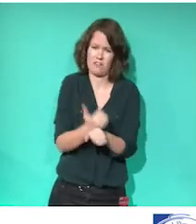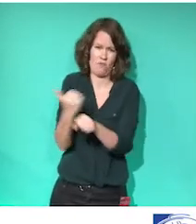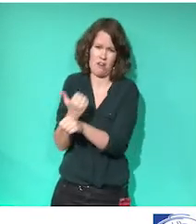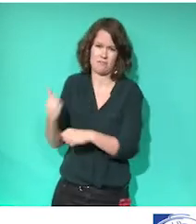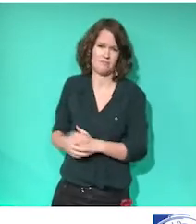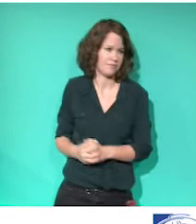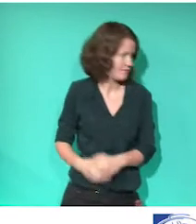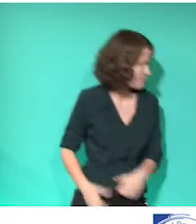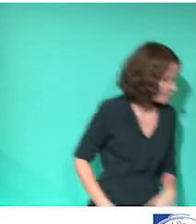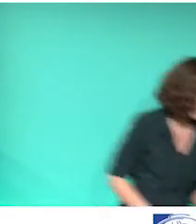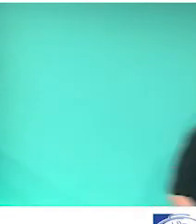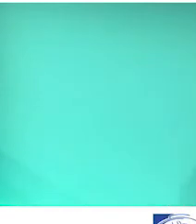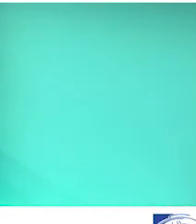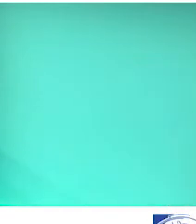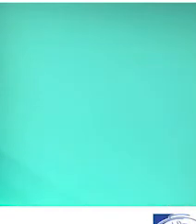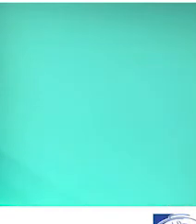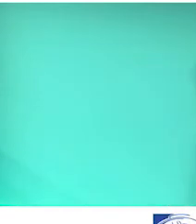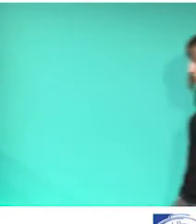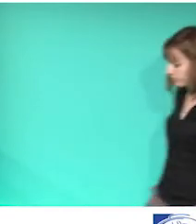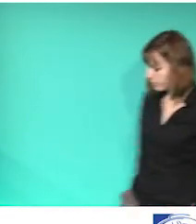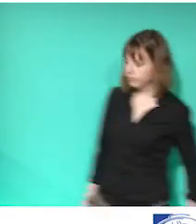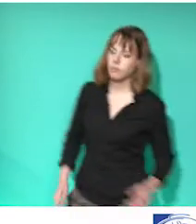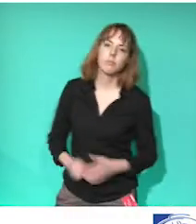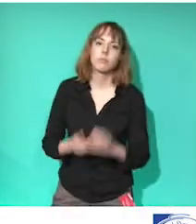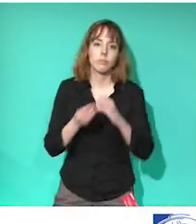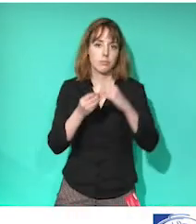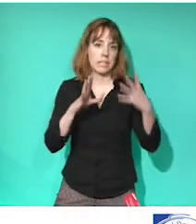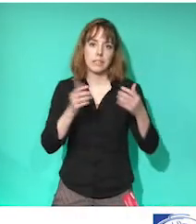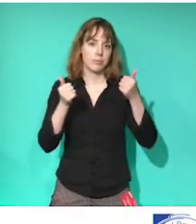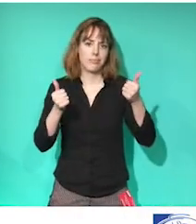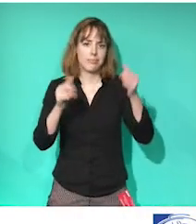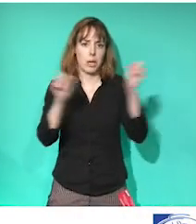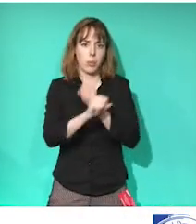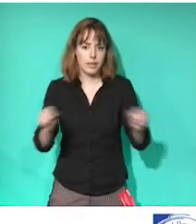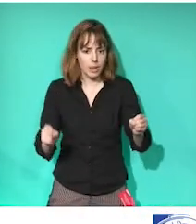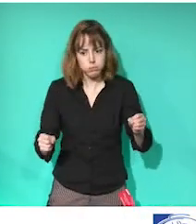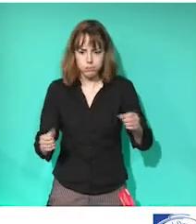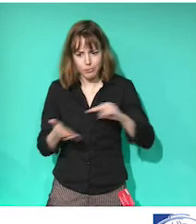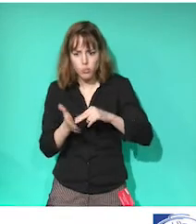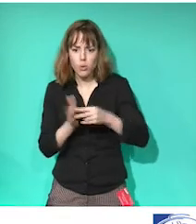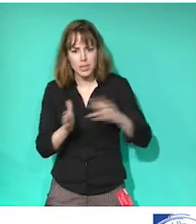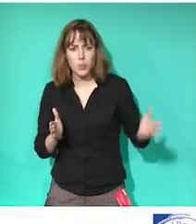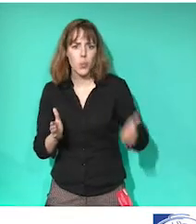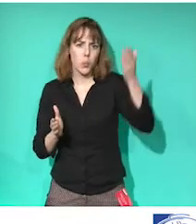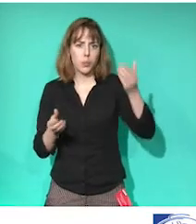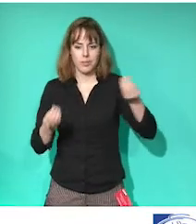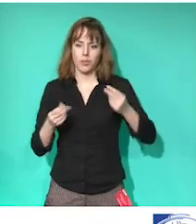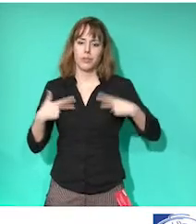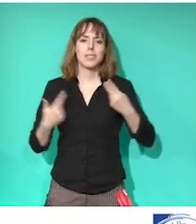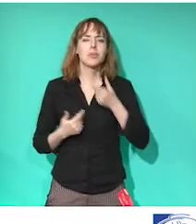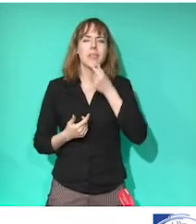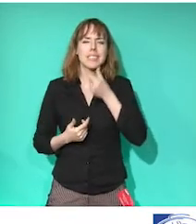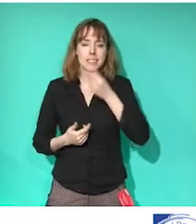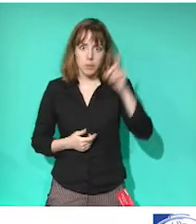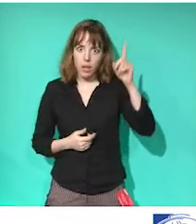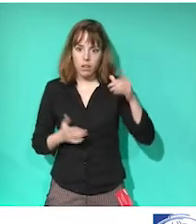Le cyberharcèlement, Internet c'est formidable, c'est une technologie nouvelle. Oui, c'est une technologie nouvelle qui facilite la vie des gens, certes, et en même